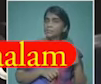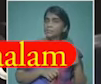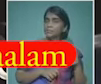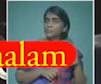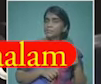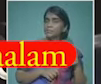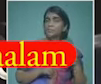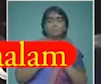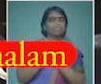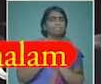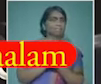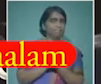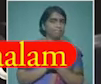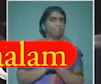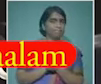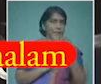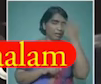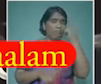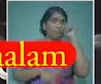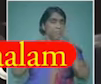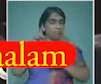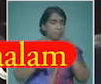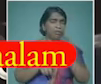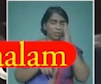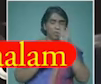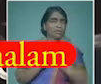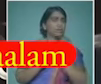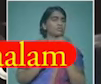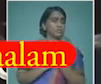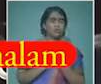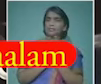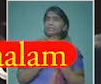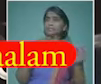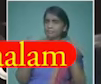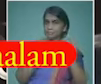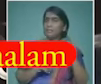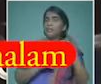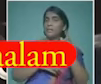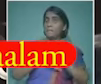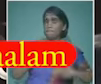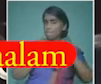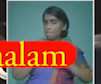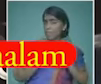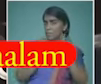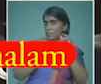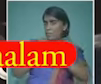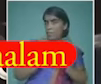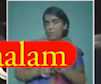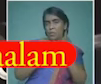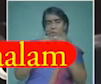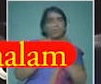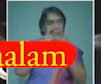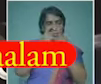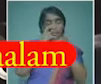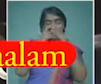கலாச்சாரத்தையும் முற்றாக மூடி மறைத்து சிங்களமயமாக்குகின்ற நிகழ்ச்சி நிரலோடு தான் இது செயல்படுத்தப்பட்டுக் கொண்டிருக்கின்றது. இந்த செயல்பாட்டை நாங்கள் மிக வன்மையாக